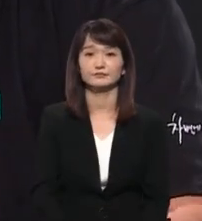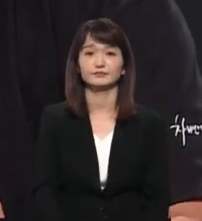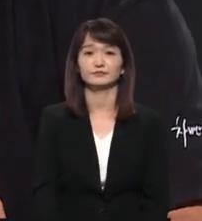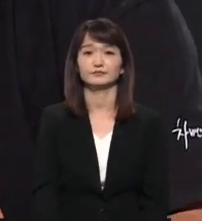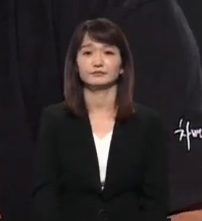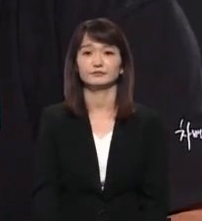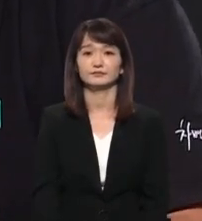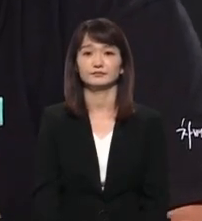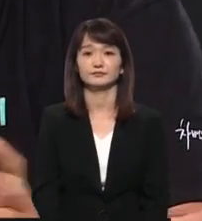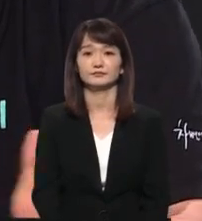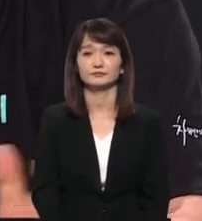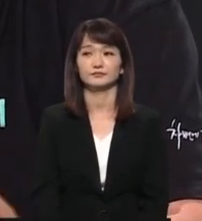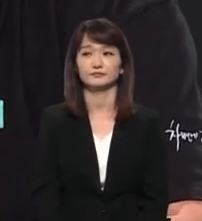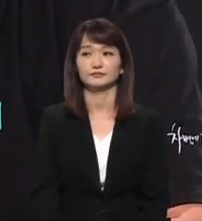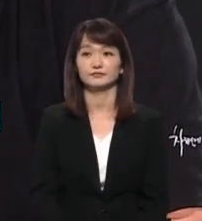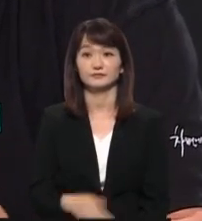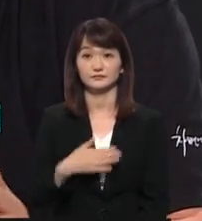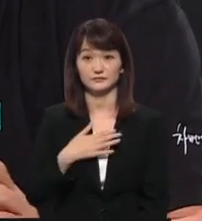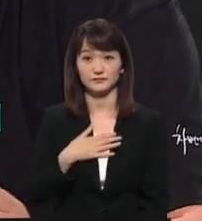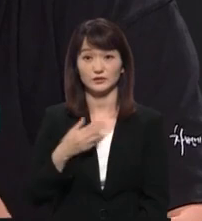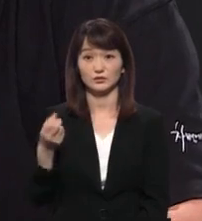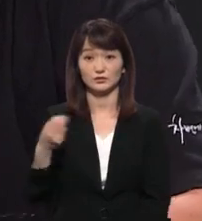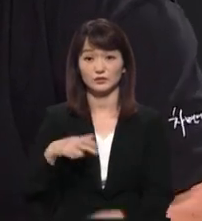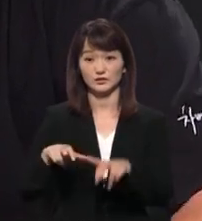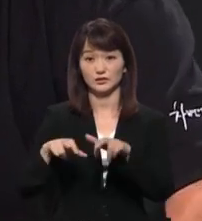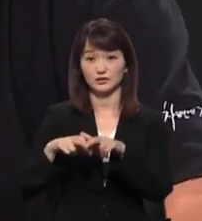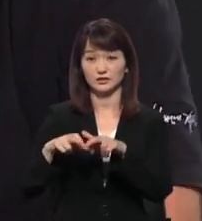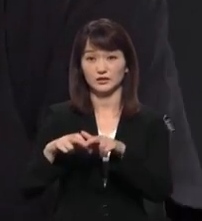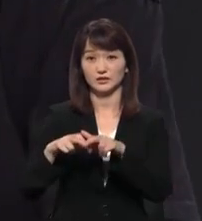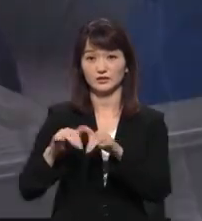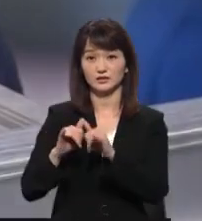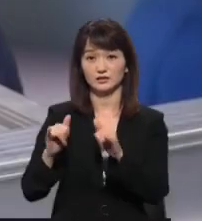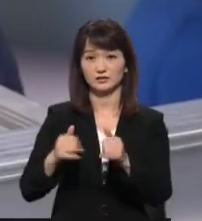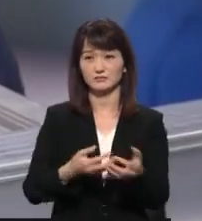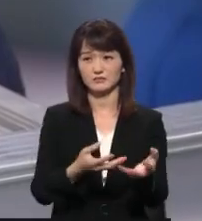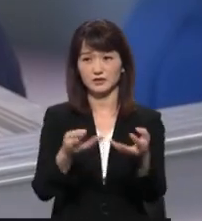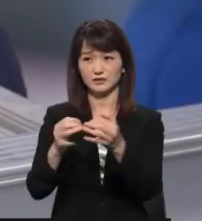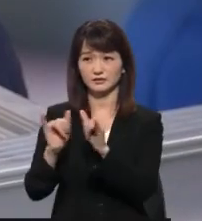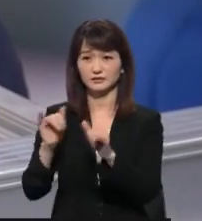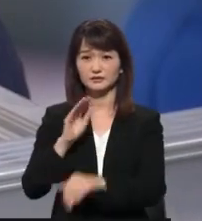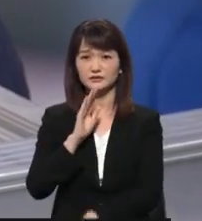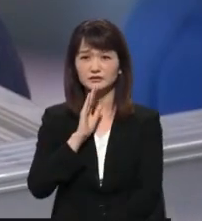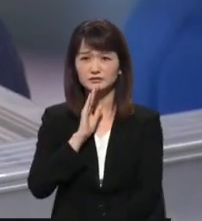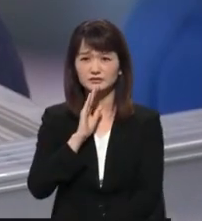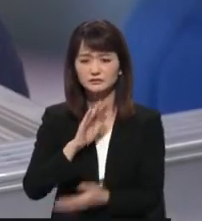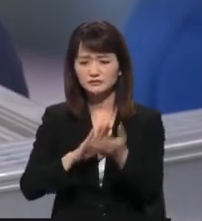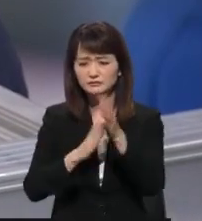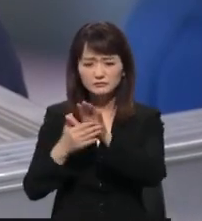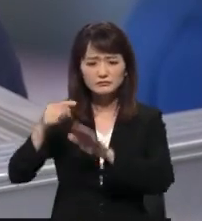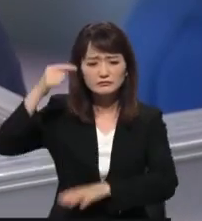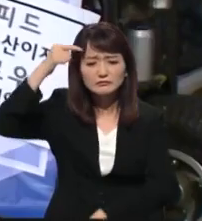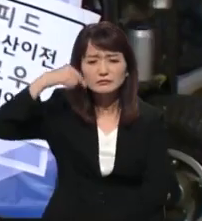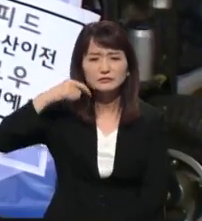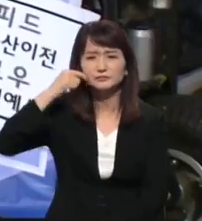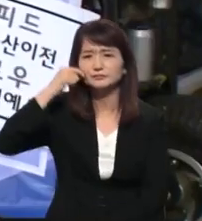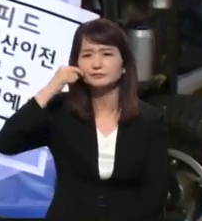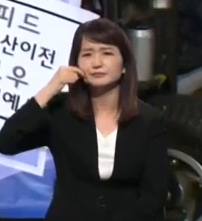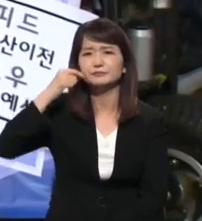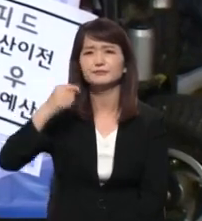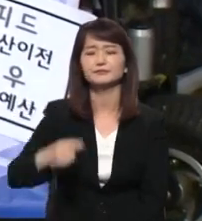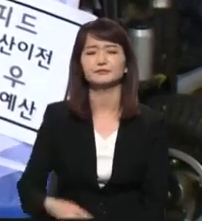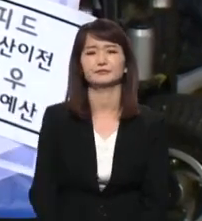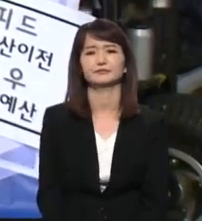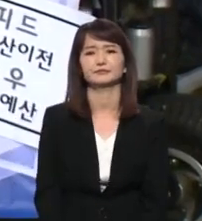저는 뭐 저만이 아니라 장애를 가지고 있는 많은 사람들이 실질적 변화를 못 느끼고 있다라고 생각하고